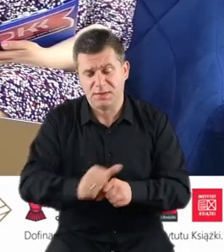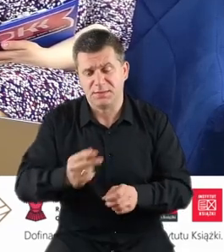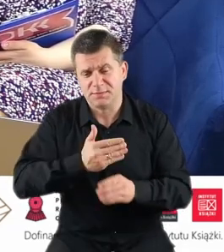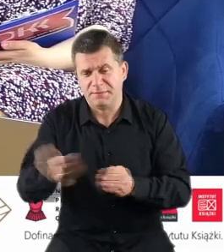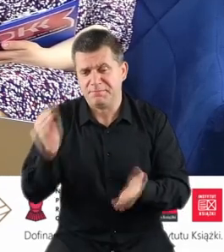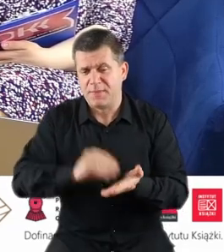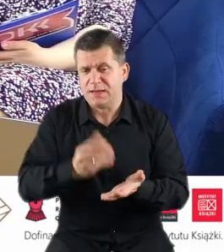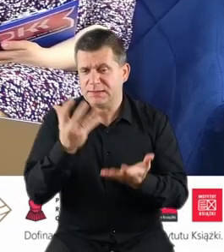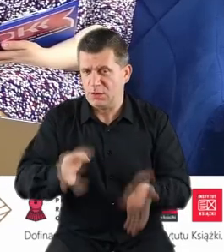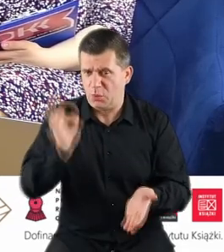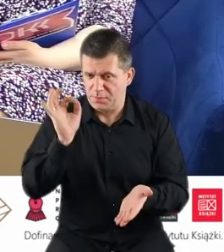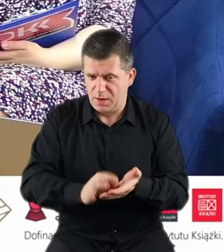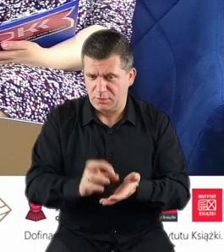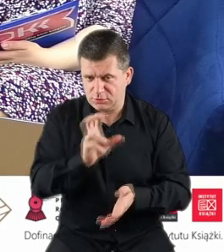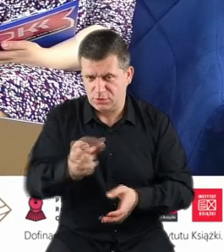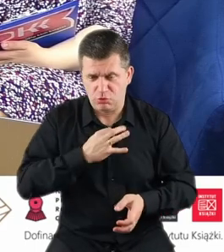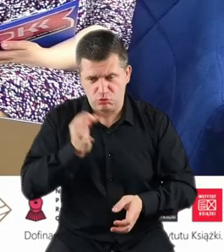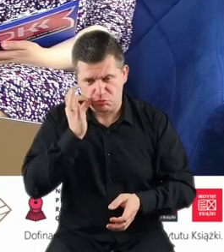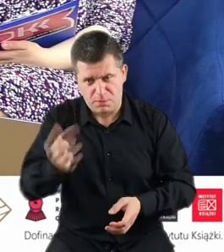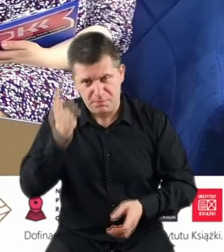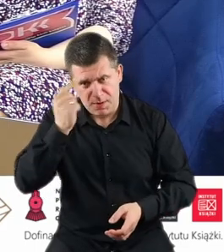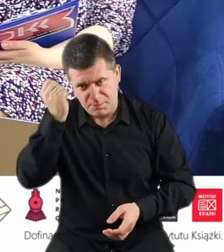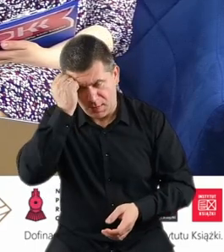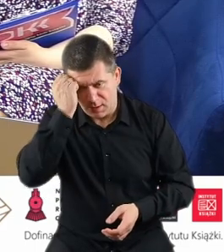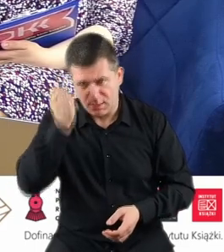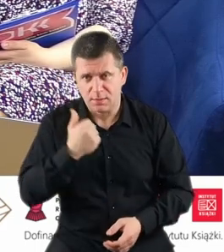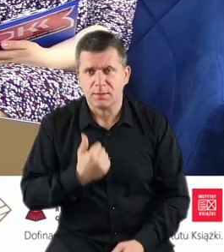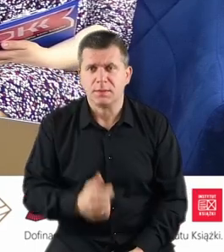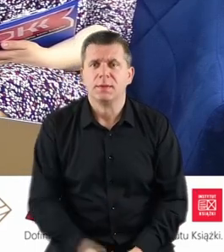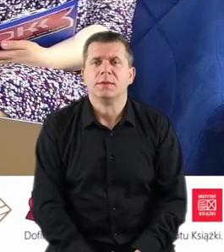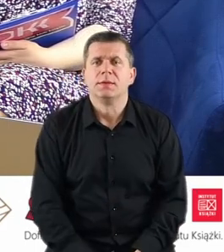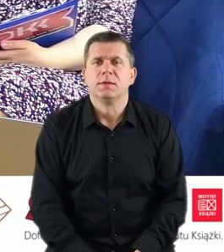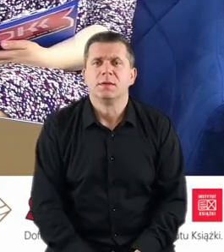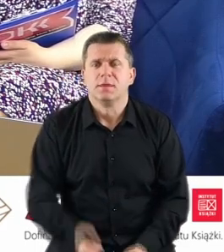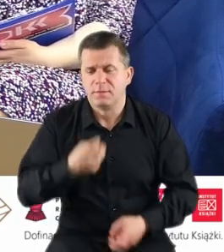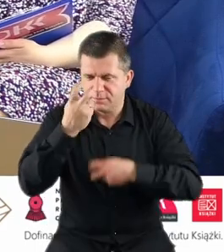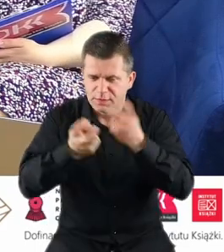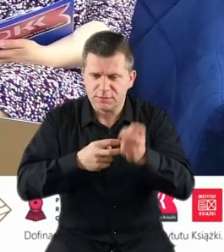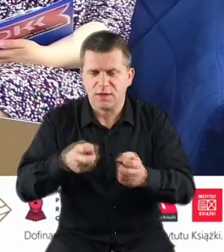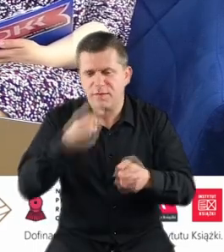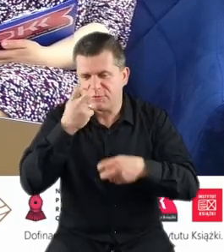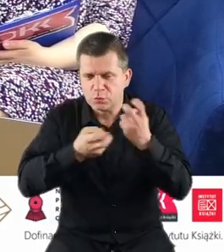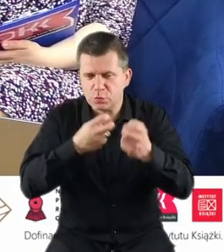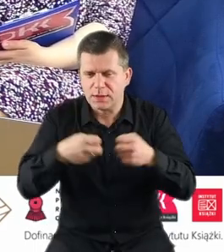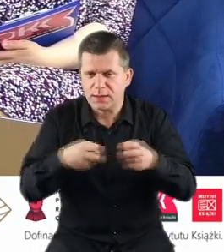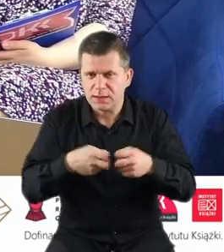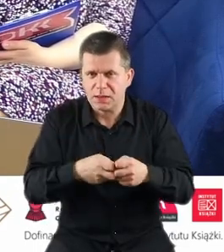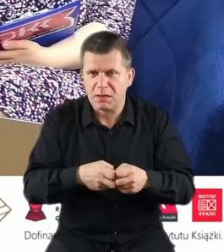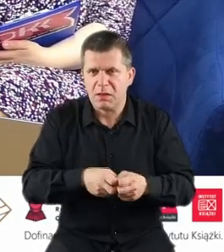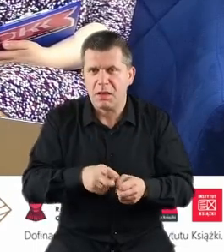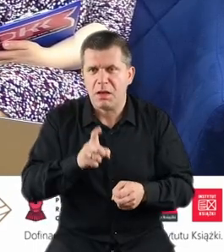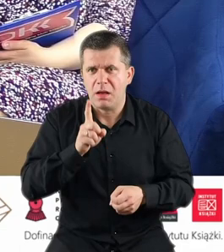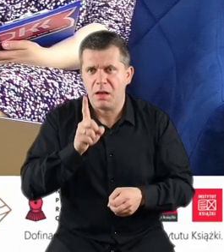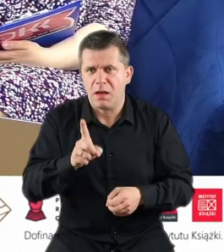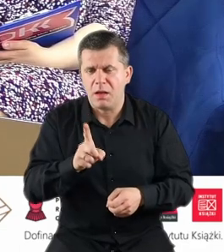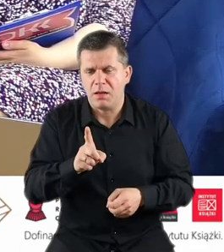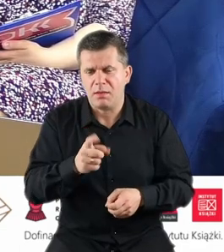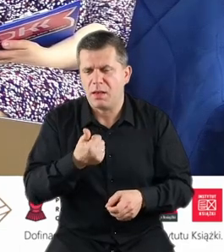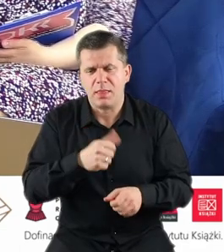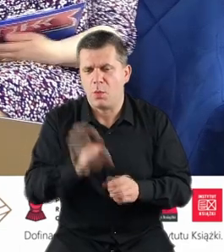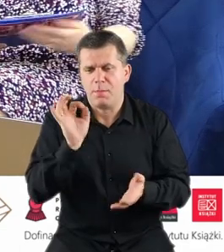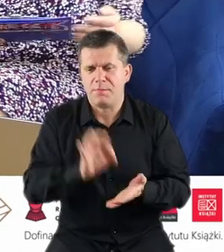praktykowana. Chciałam się upewnić, czy ja dobrze pamiętam. Wpisywałam szalone hasła w wyszukiwarkę w pracy, nawiasem mówiąc, ale nie upewniłam